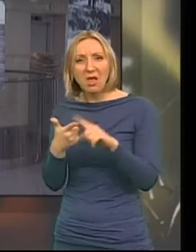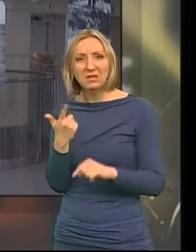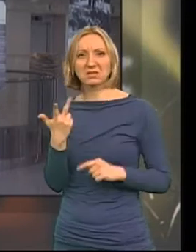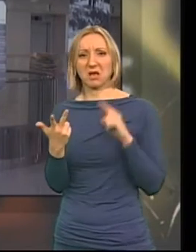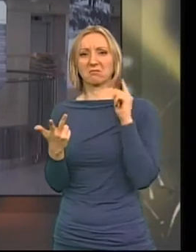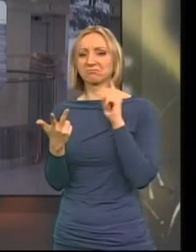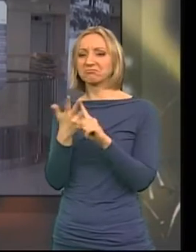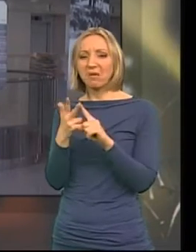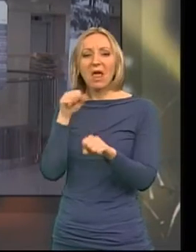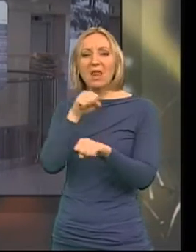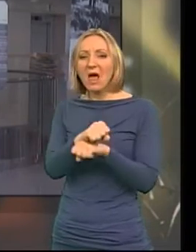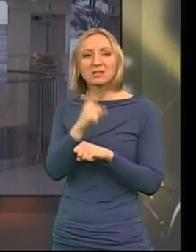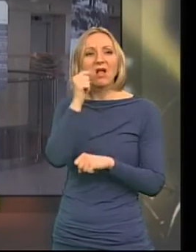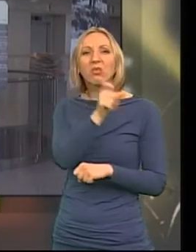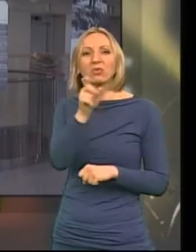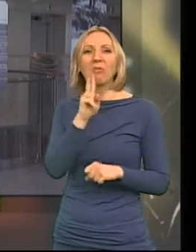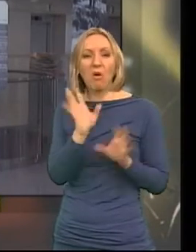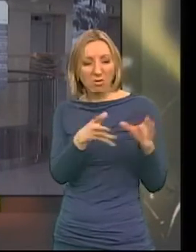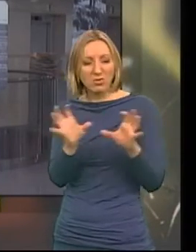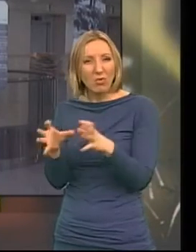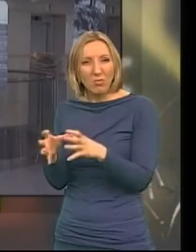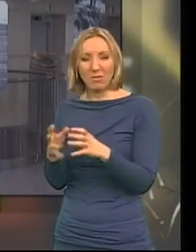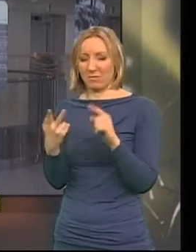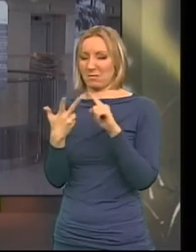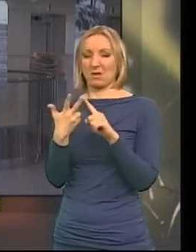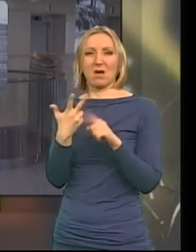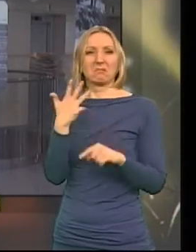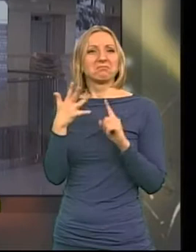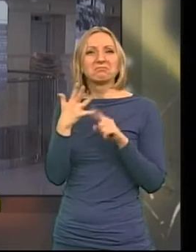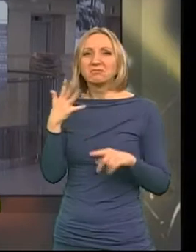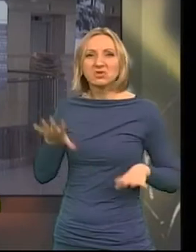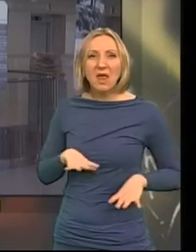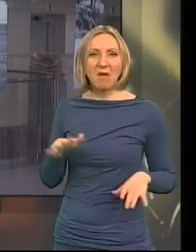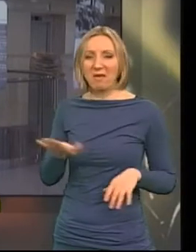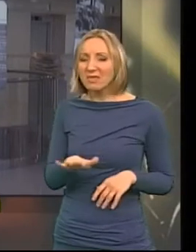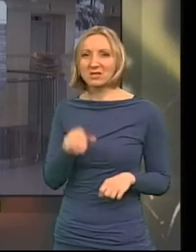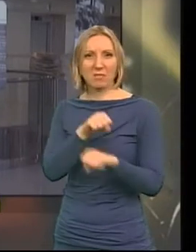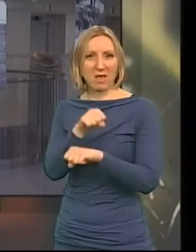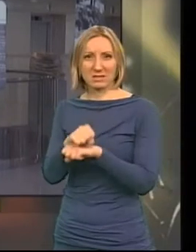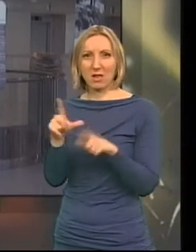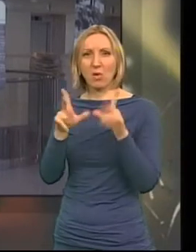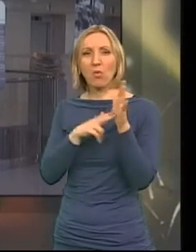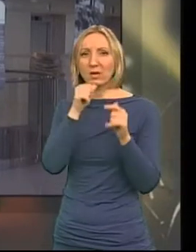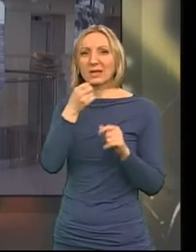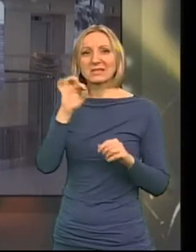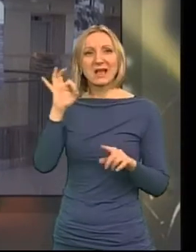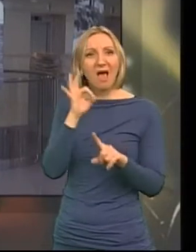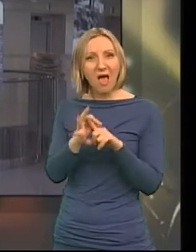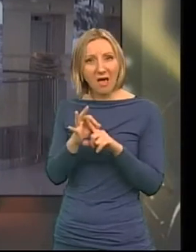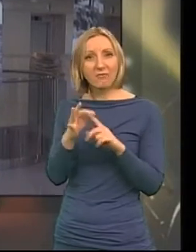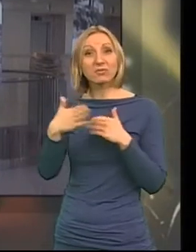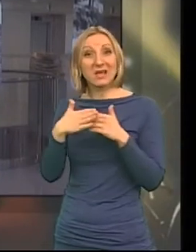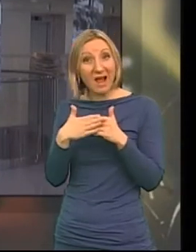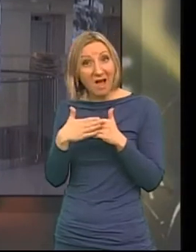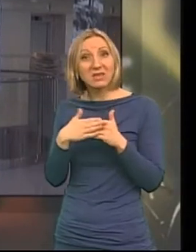nad marginalizovanim grupama, nasilje nad ženama, nasilje nad decom. UNICEF je u saradnji sa još nekoliko organizacija upravo